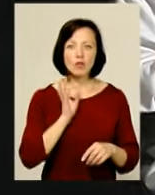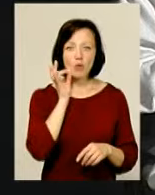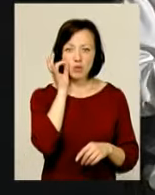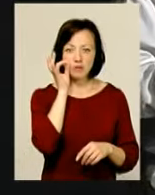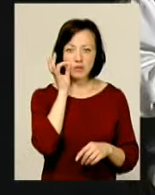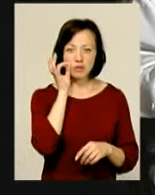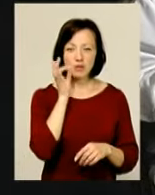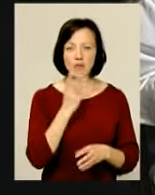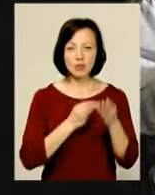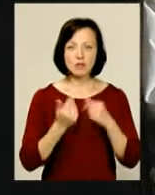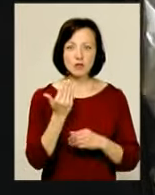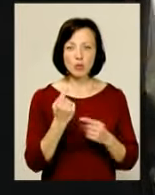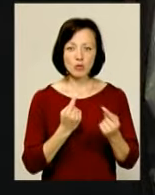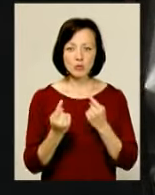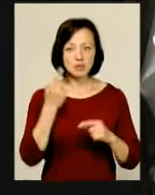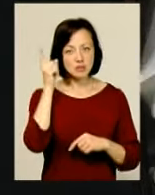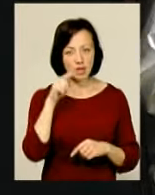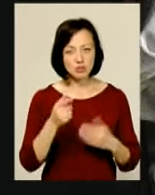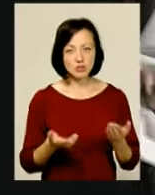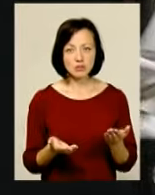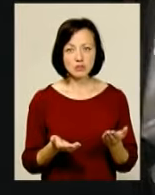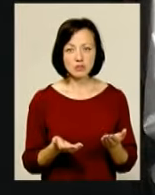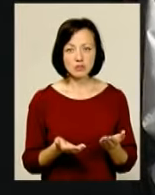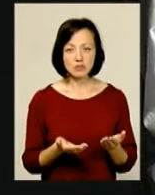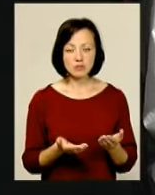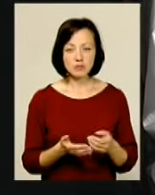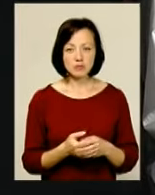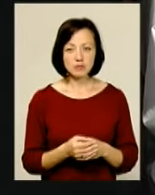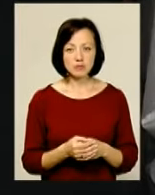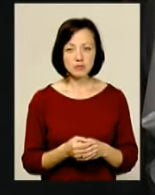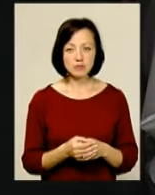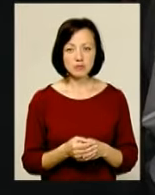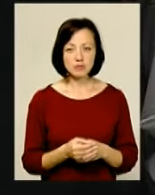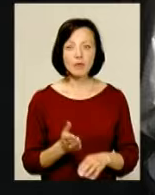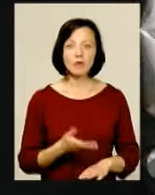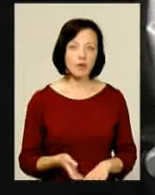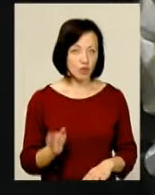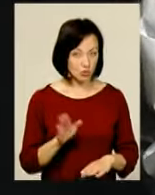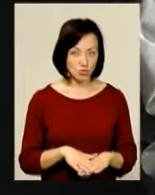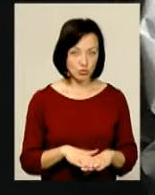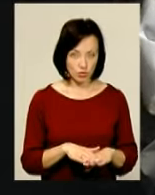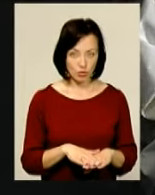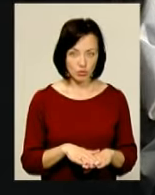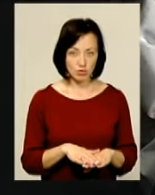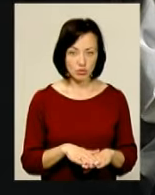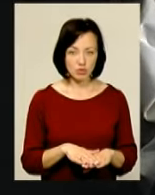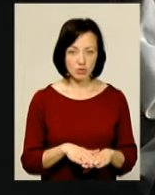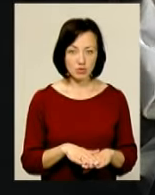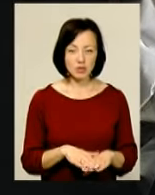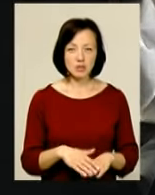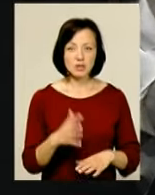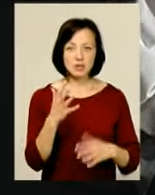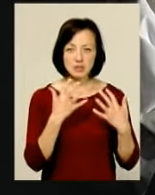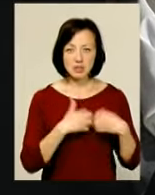Большого з тобою говорити. Знаєш, важко зірвати з душі